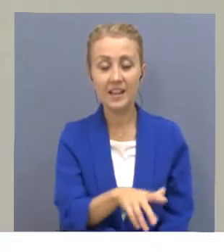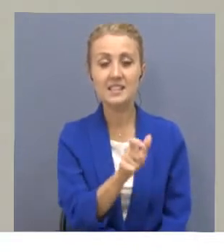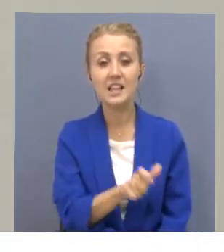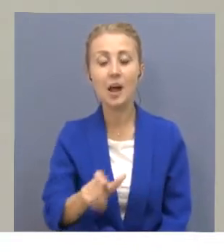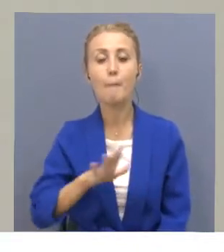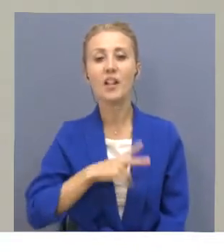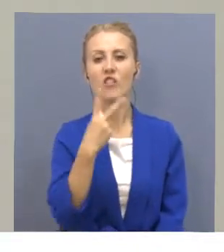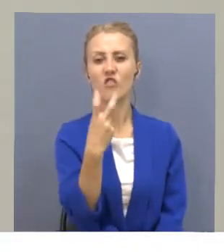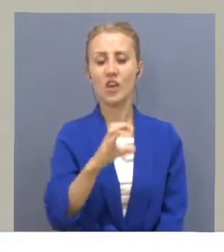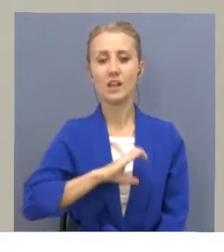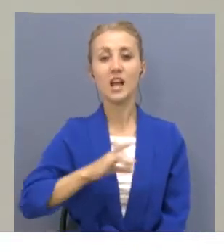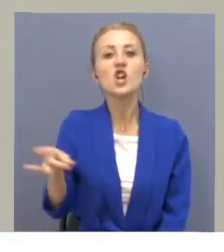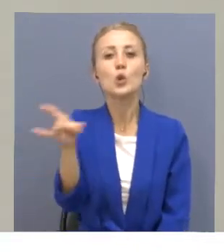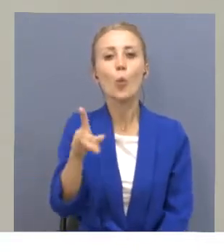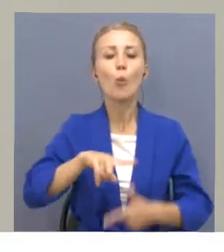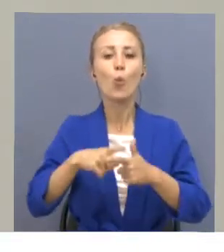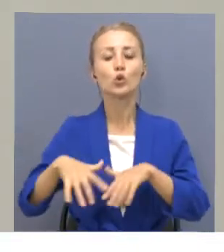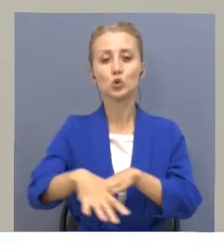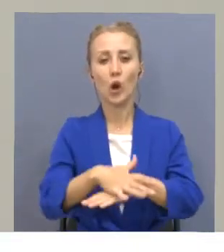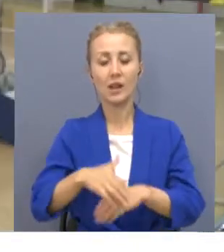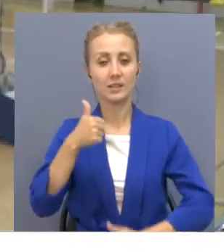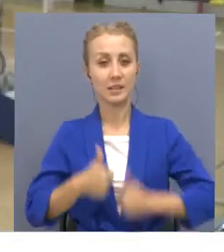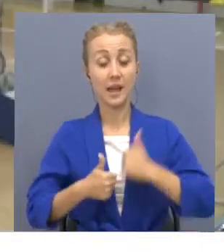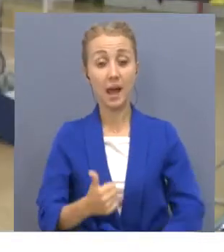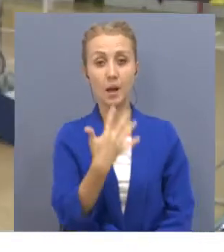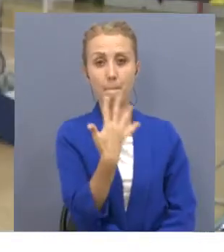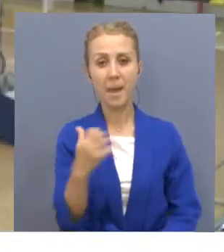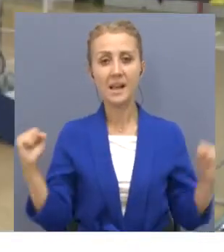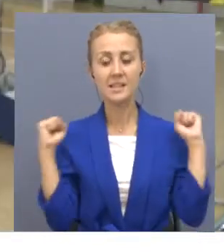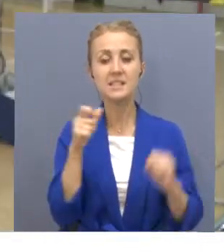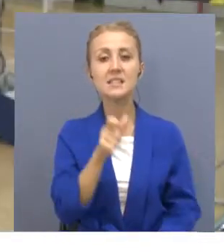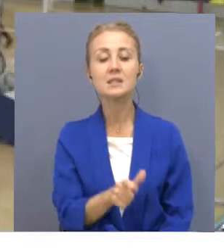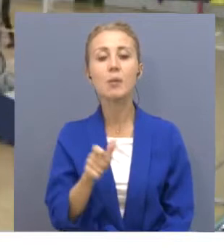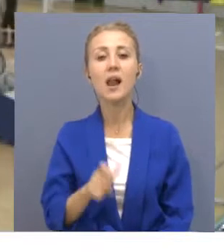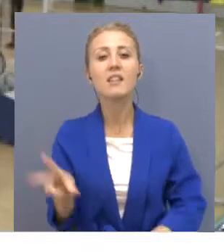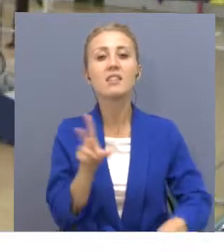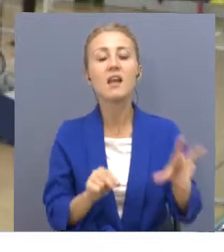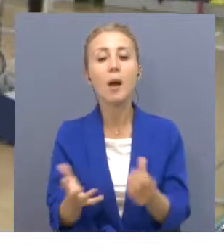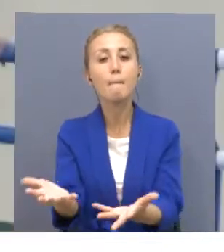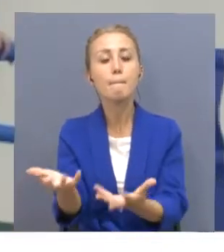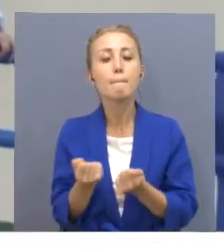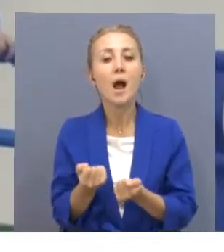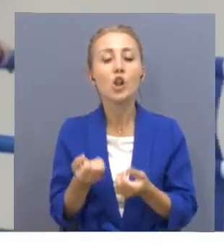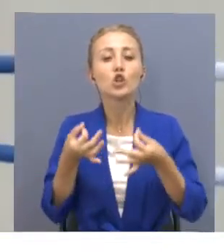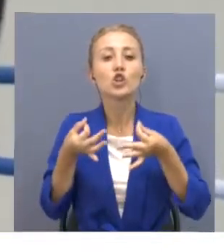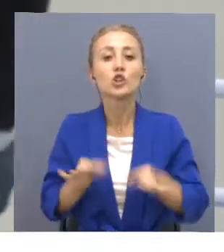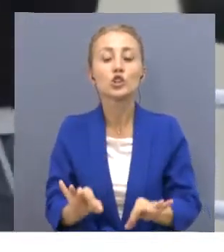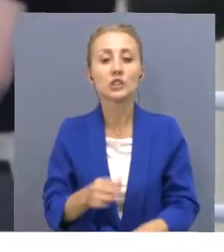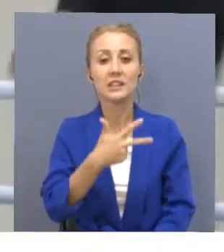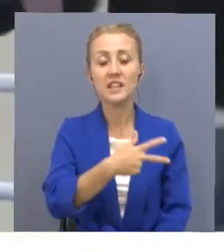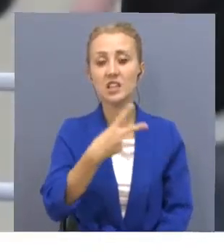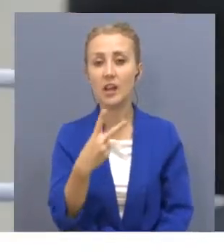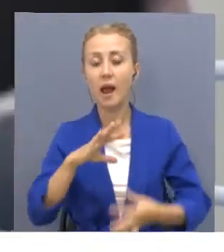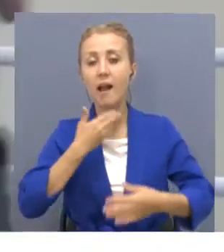на республиканских и международных соревнованиях. Пятеро спортсменов из региона надеялись получить лицензию на участие в 32-х